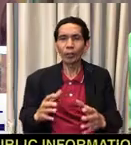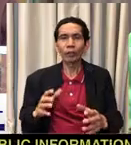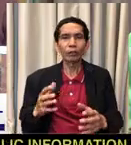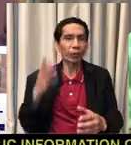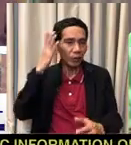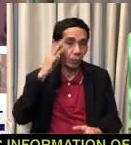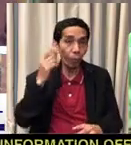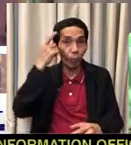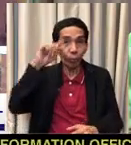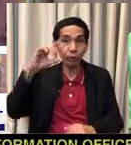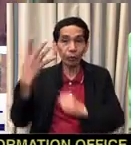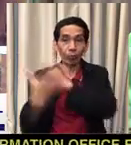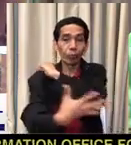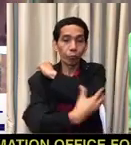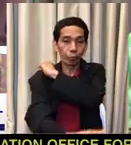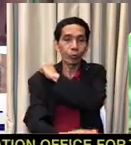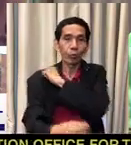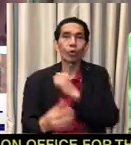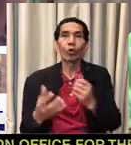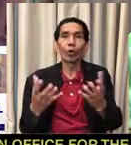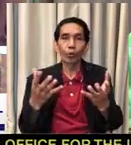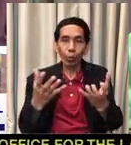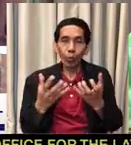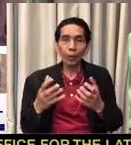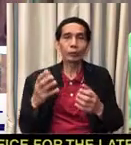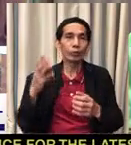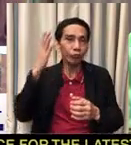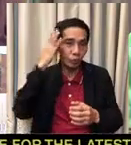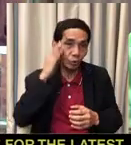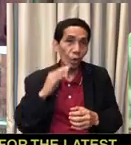sa mahirap. Gusto ko maramdaman niya,